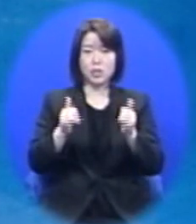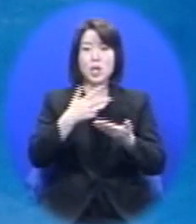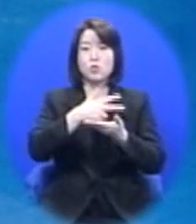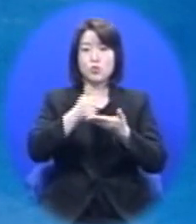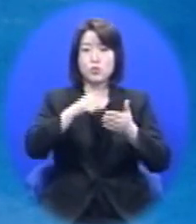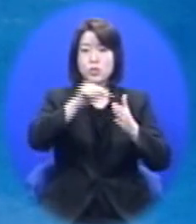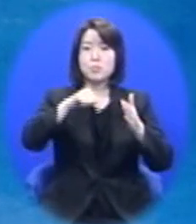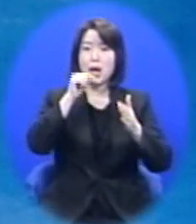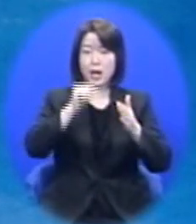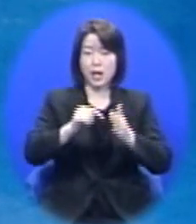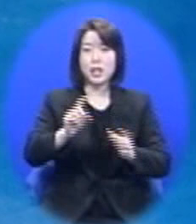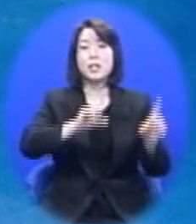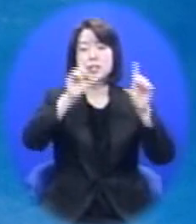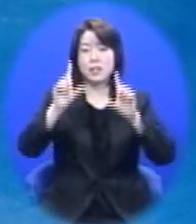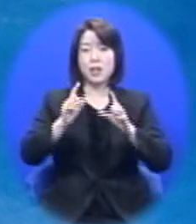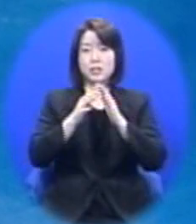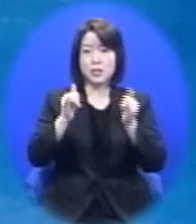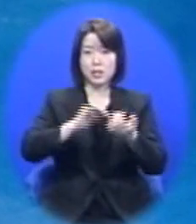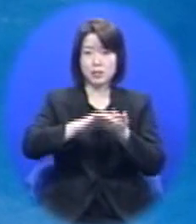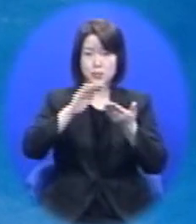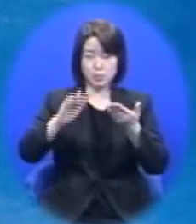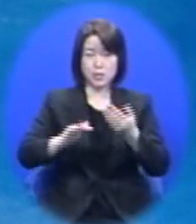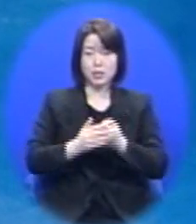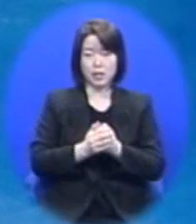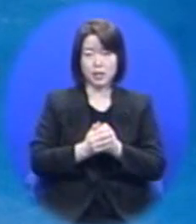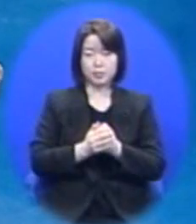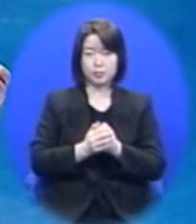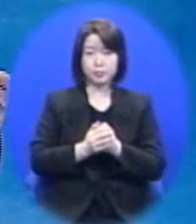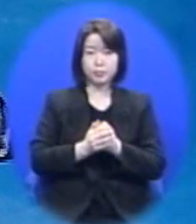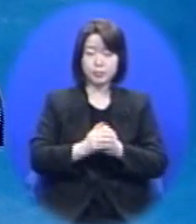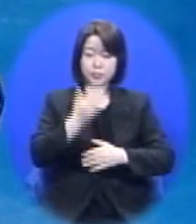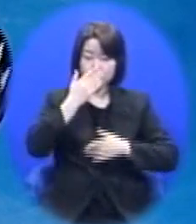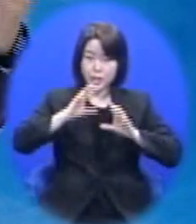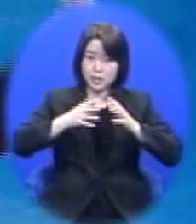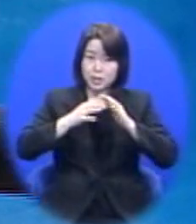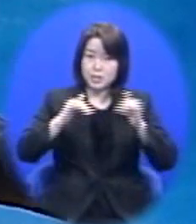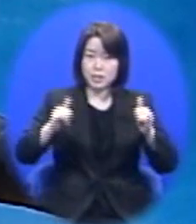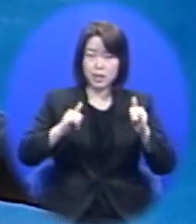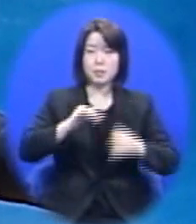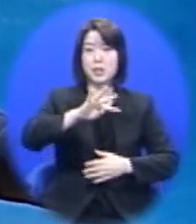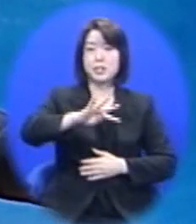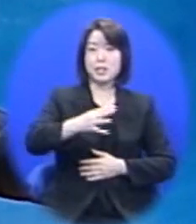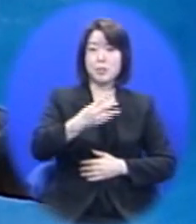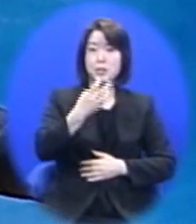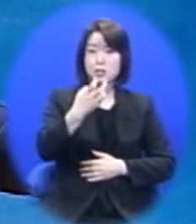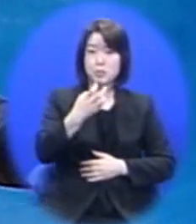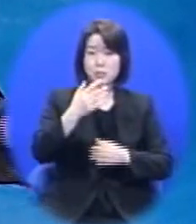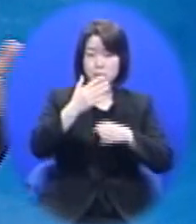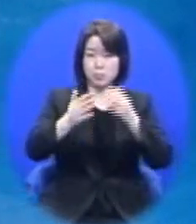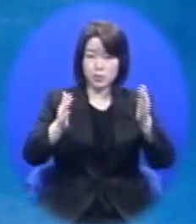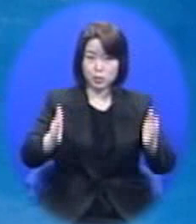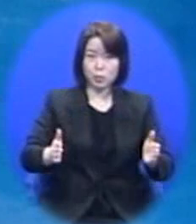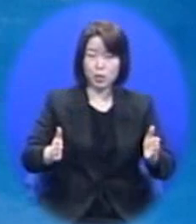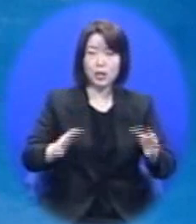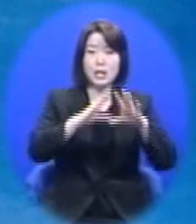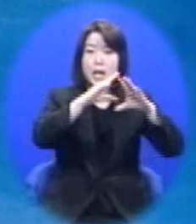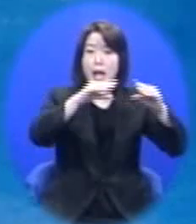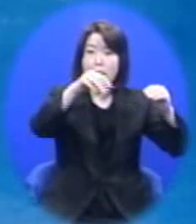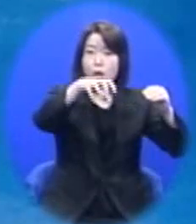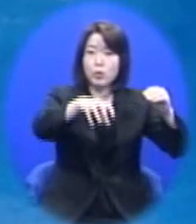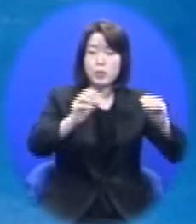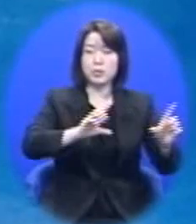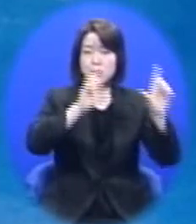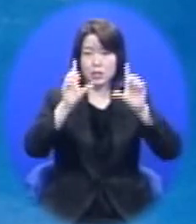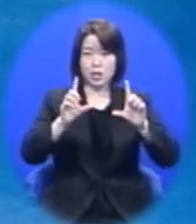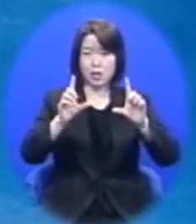삶이에요. 사실 이스라엘 백성들은 430년 동안이나 애굽에서 살았습니다. 40년 동안